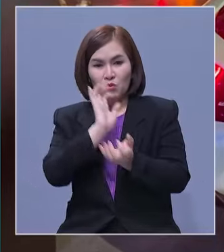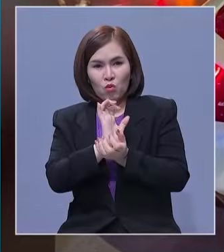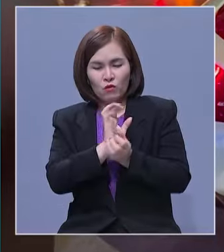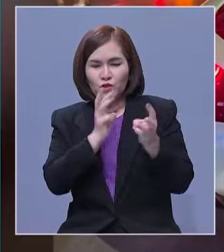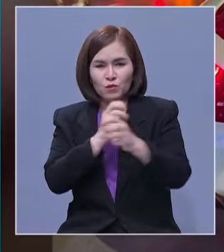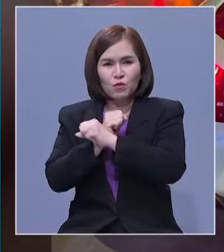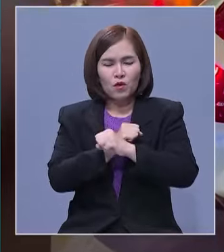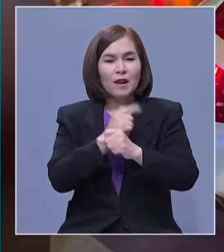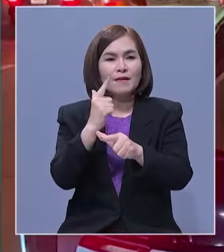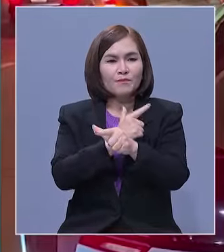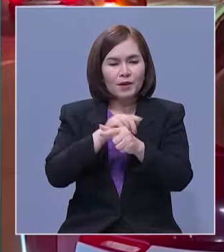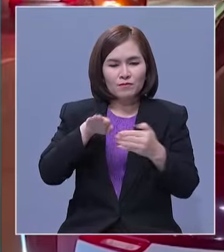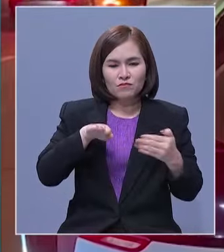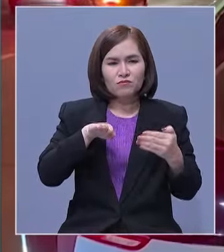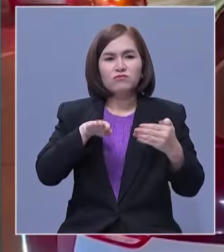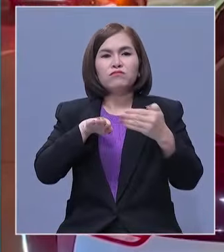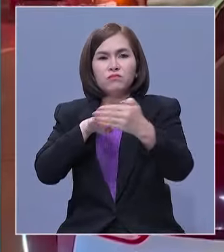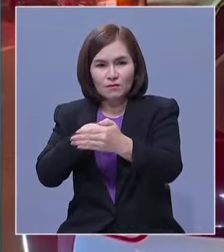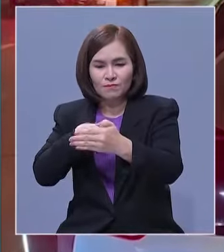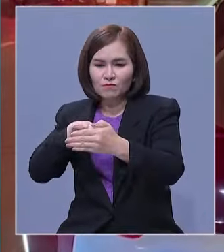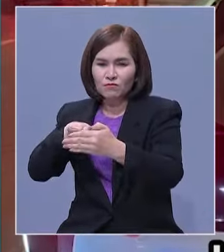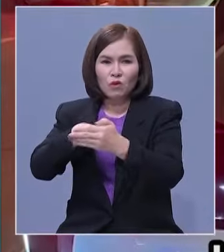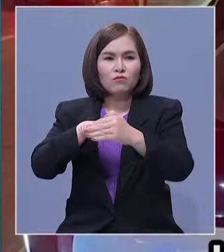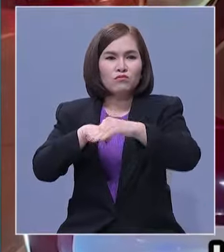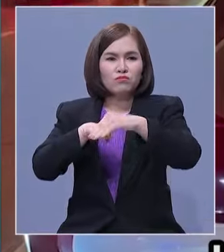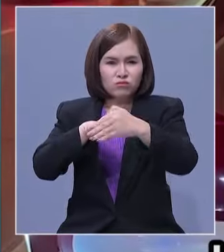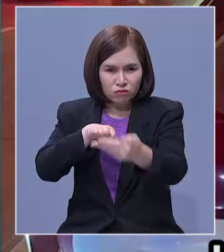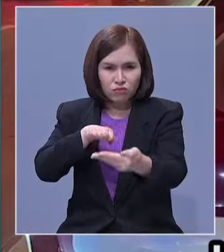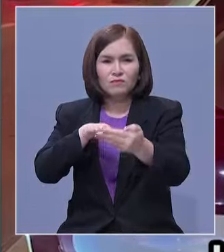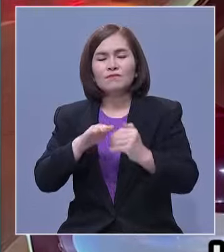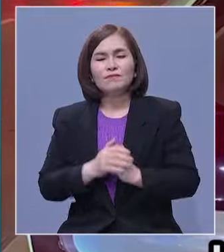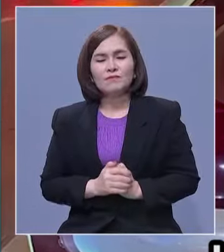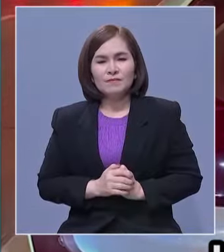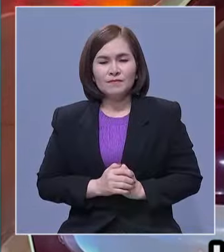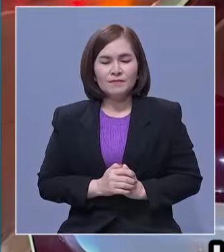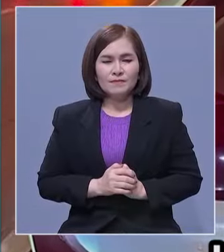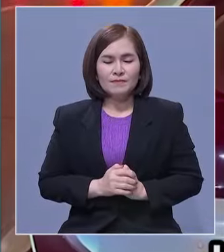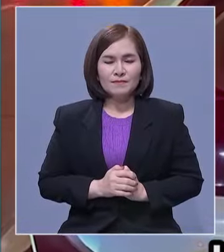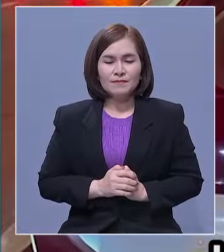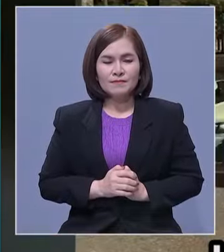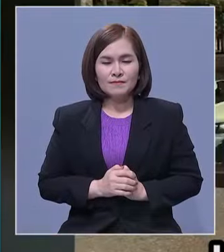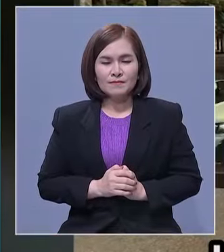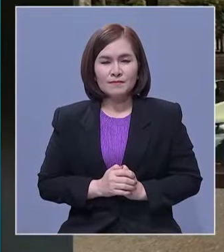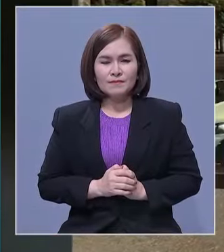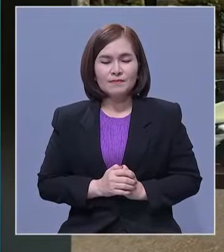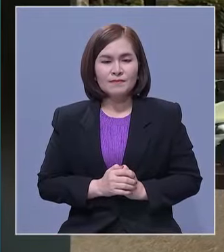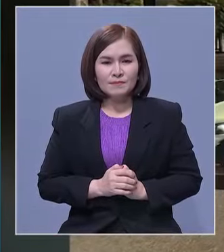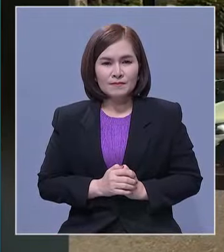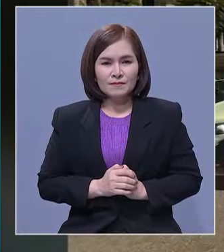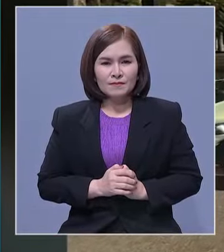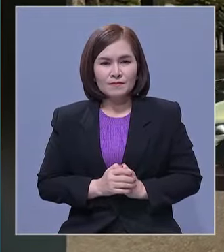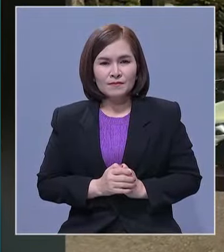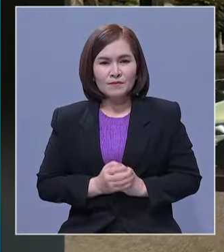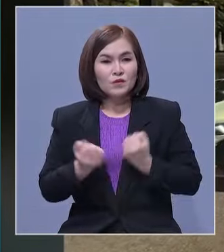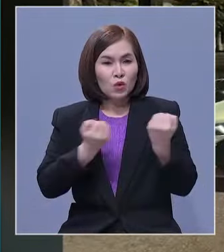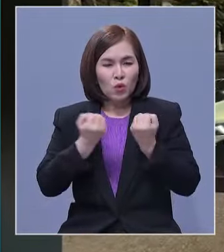แผนกั้นมานะครับก็มีการทนแขงกันนะครับแล้วแต่ว่าไม่ได้มีการเอ่อเหมือนรุนแรงอะไรขนาดนั้นครับเพราะว่ารถเ